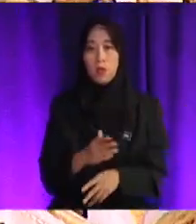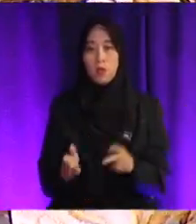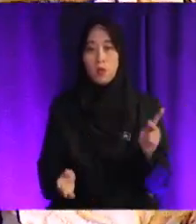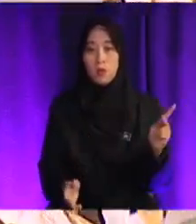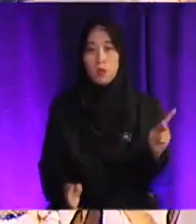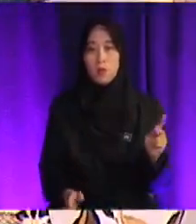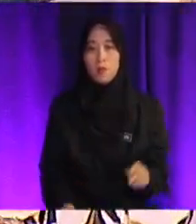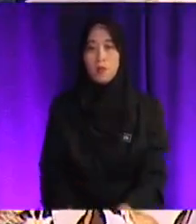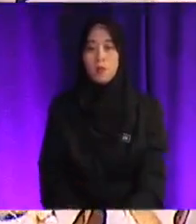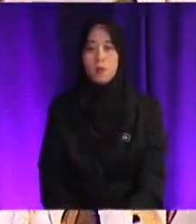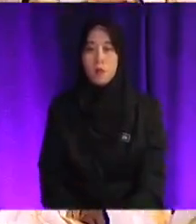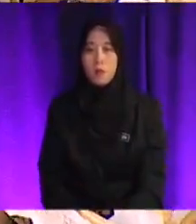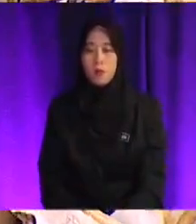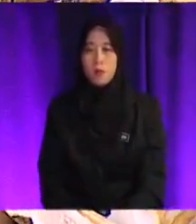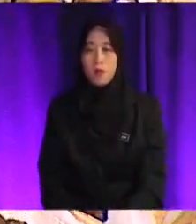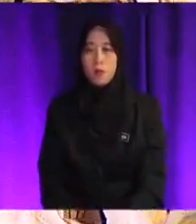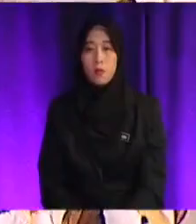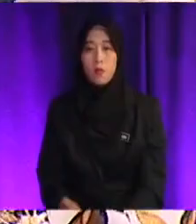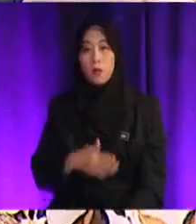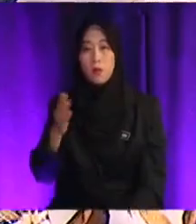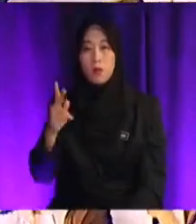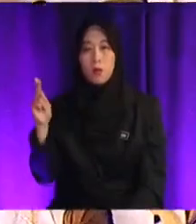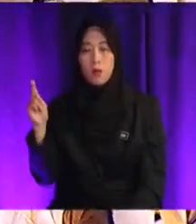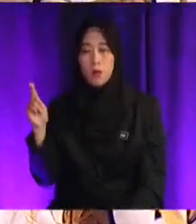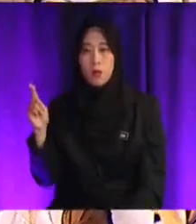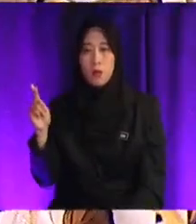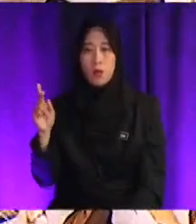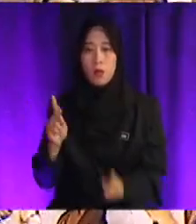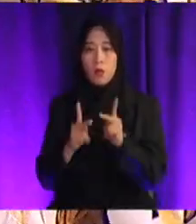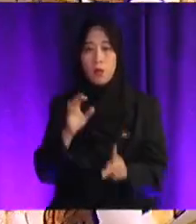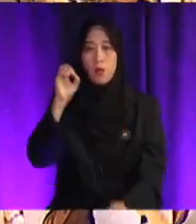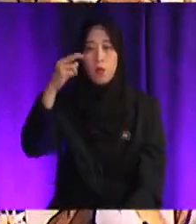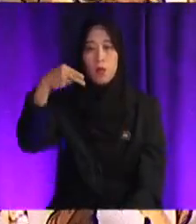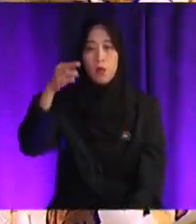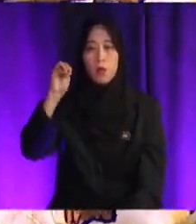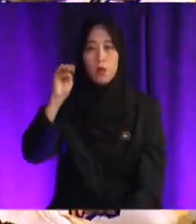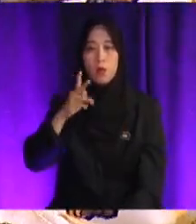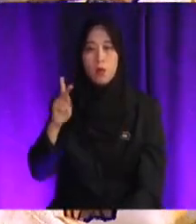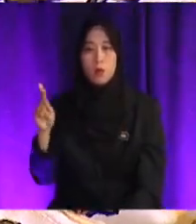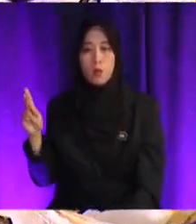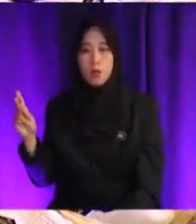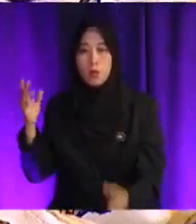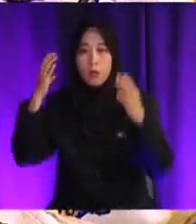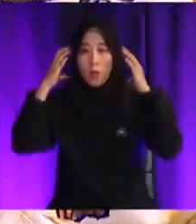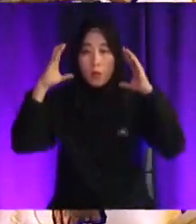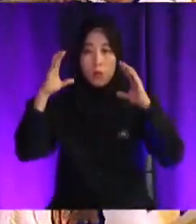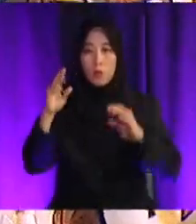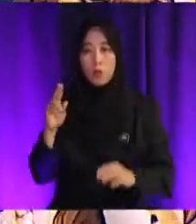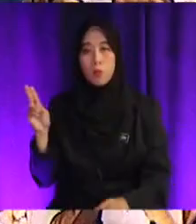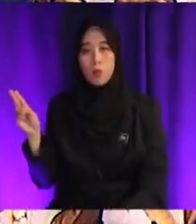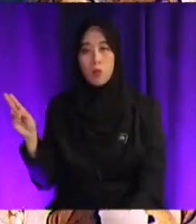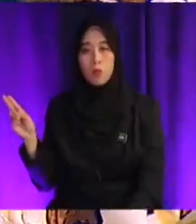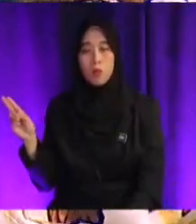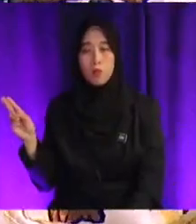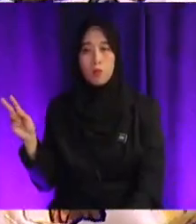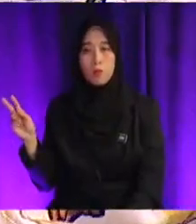saya. Maafkan saya. Okey, sebelah kanan saya dekat skala yang paling atas, okey, nampak ke? Okey, kejap